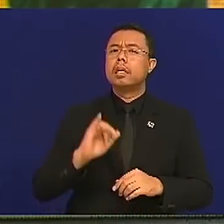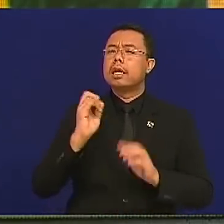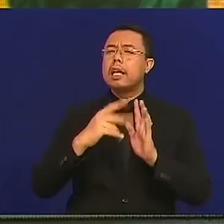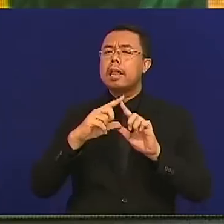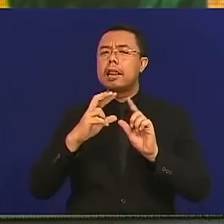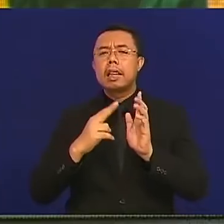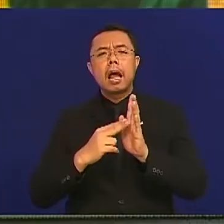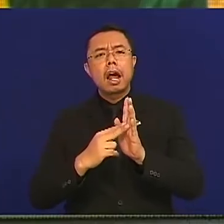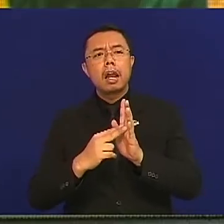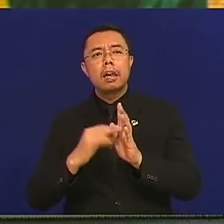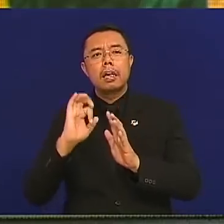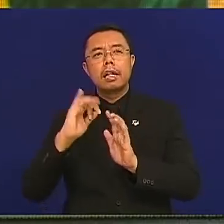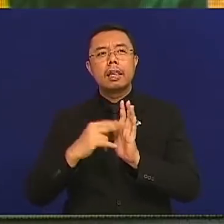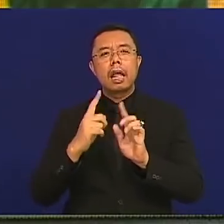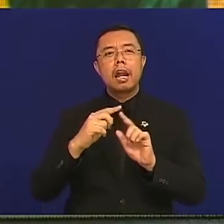Intan-intan dan